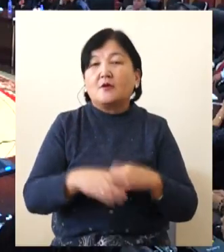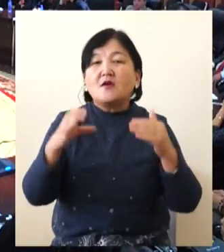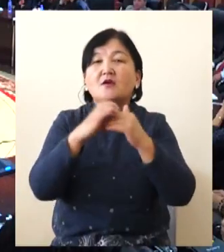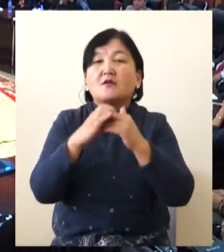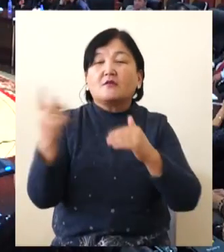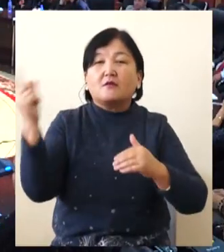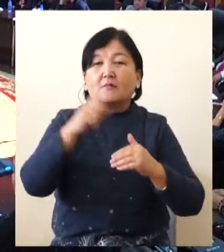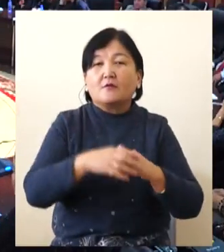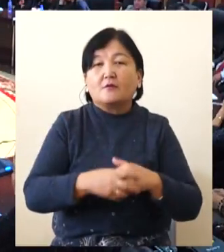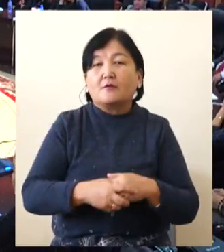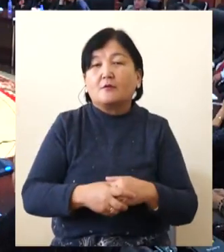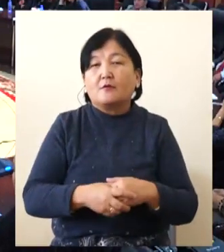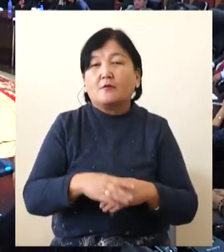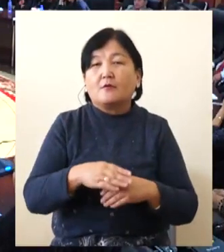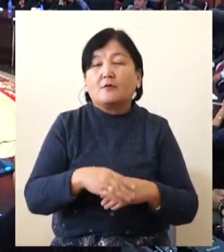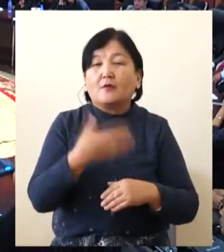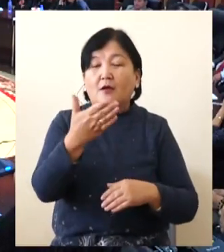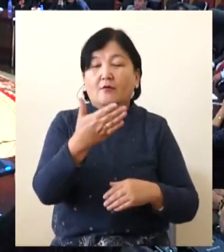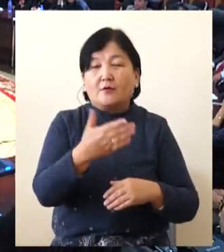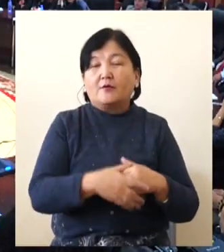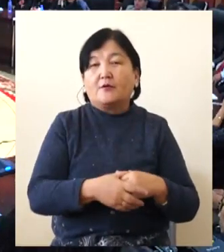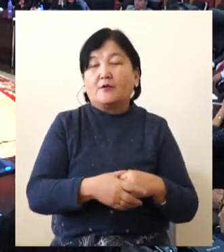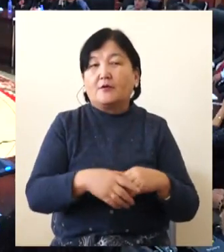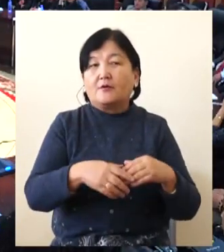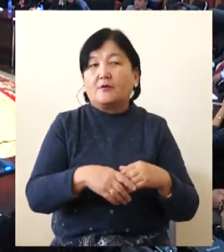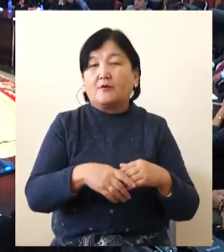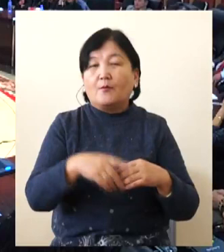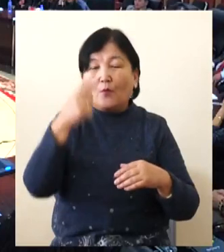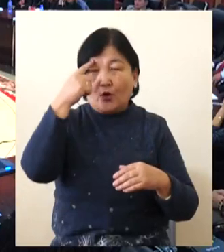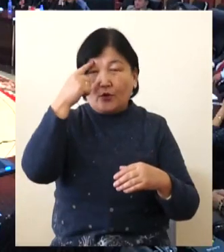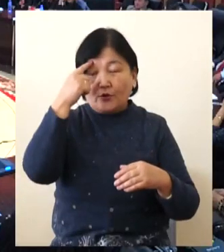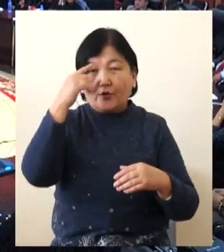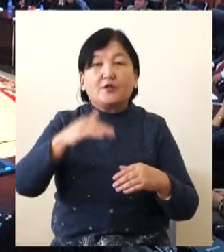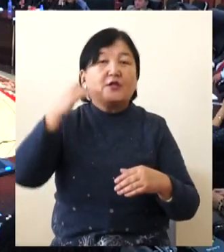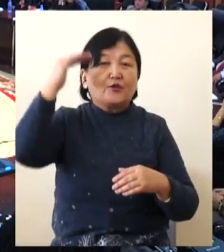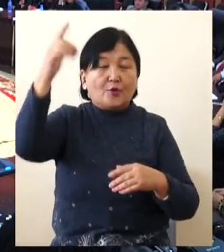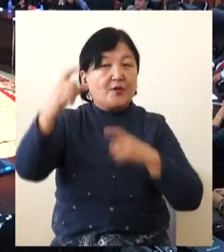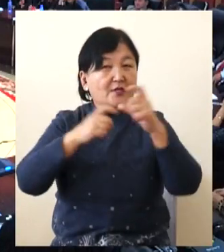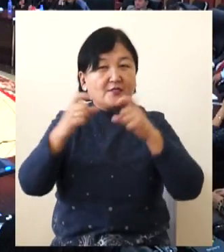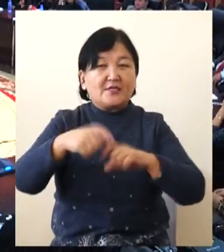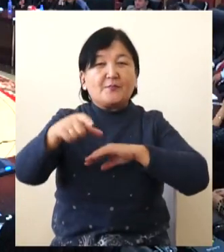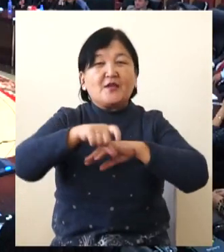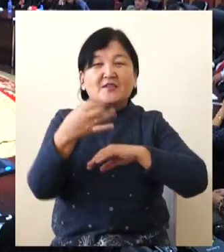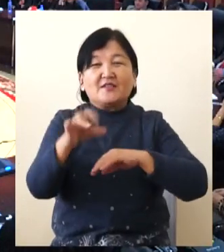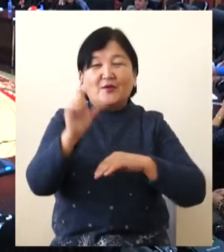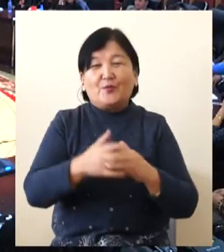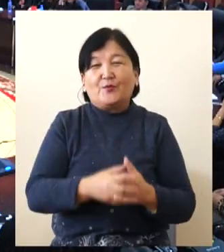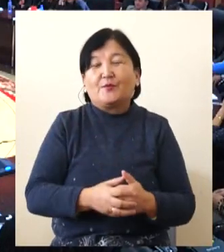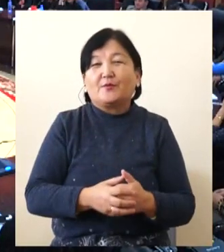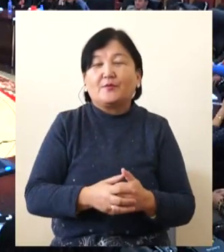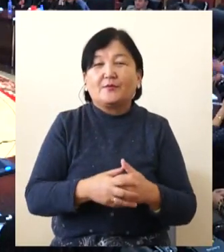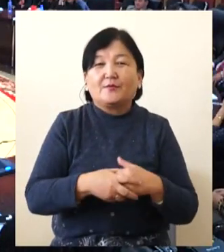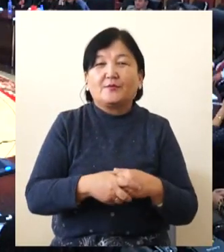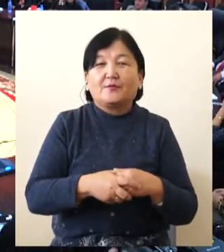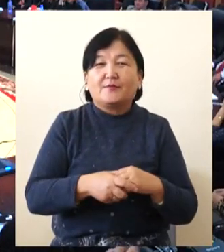үүсэж байгаа. Тэгээд засах эдийн засгийн нэгэн Монголда бол том эдийн засгийн нэг байна. Тэгээд би бас нэг